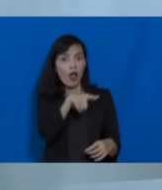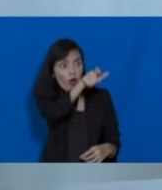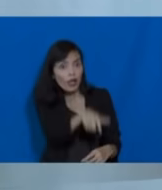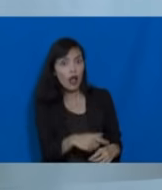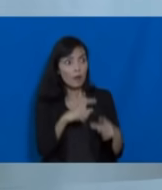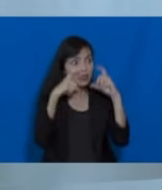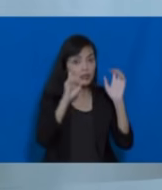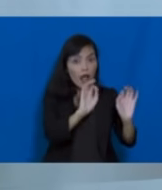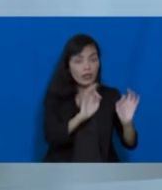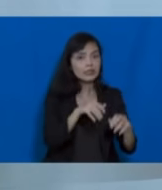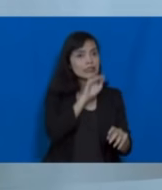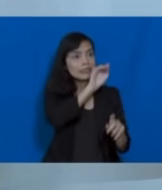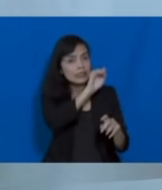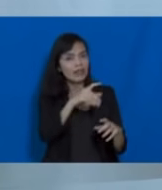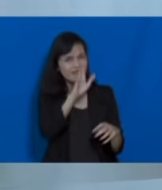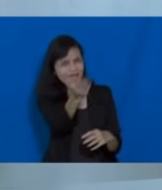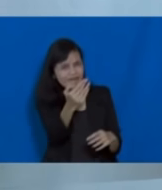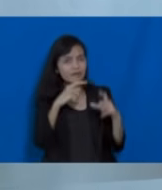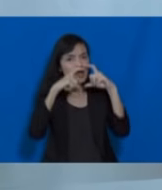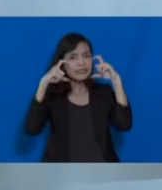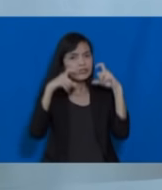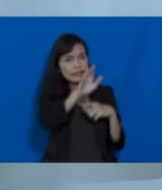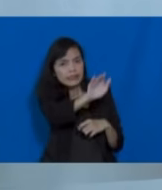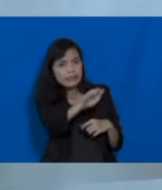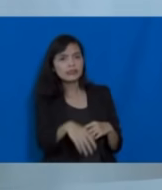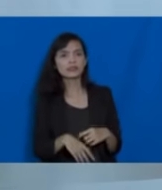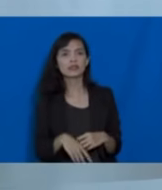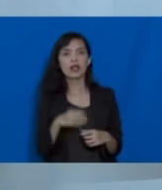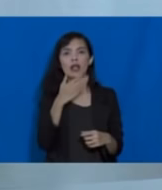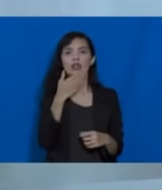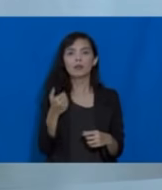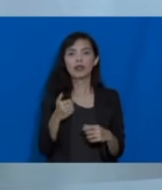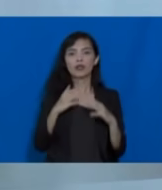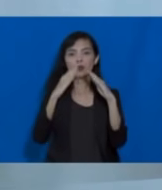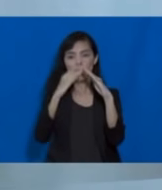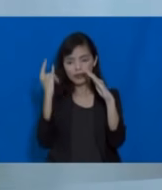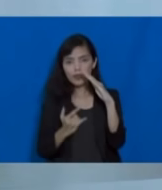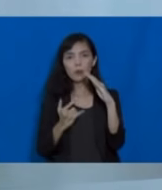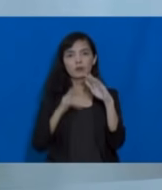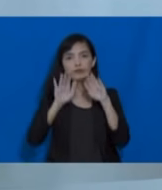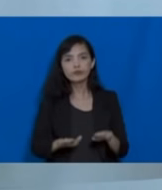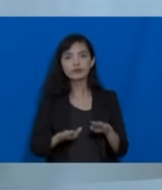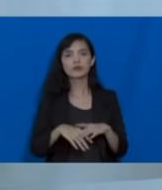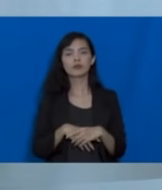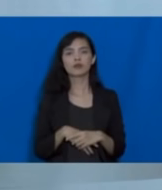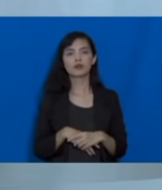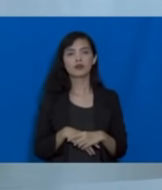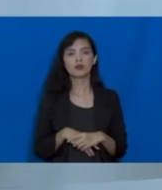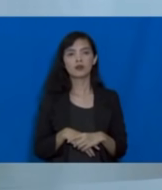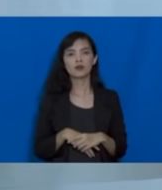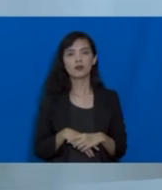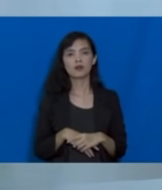masker Ingatkan agar menggunakan masker Hai lebih baik berada di rumah Hai Bunda